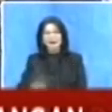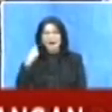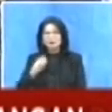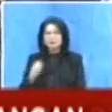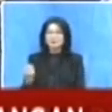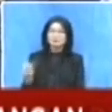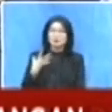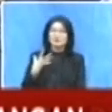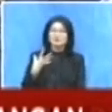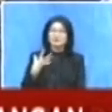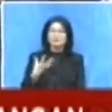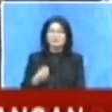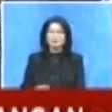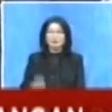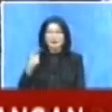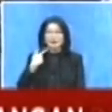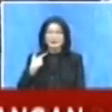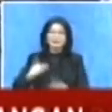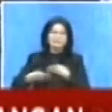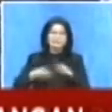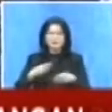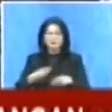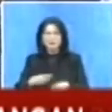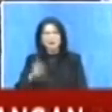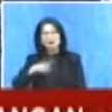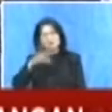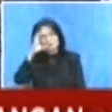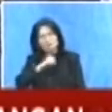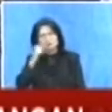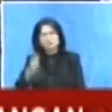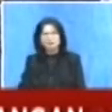responsif, dan fleksibel merespon ketidakpastian.